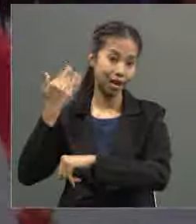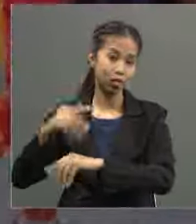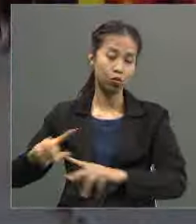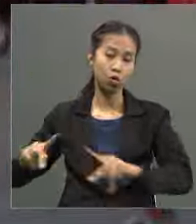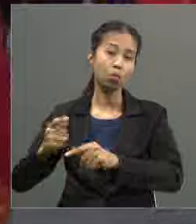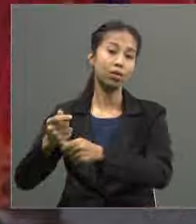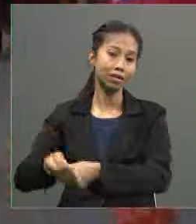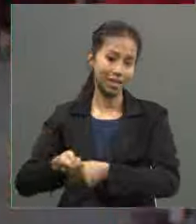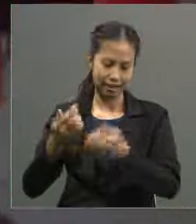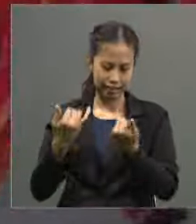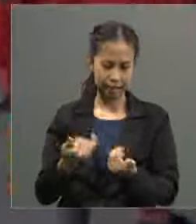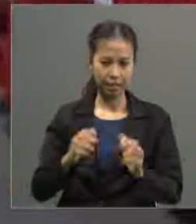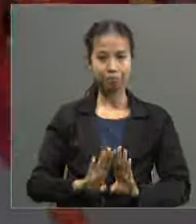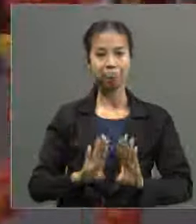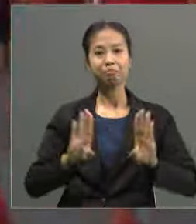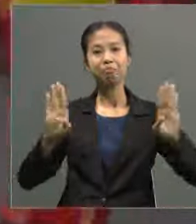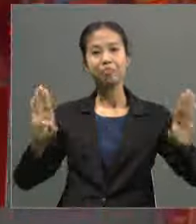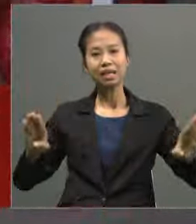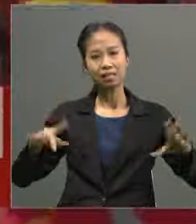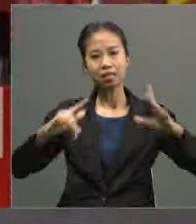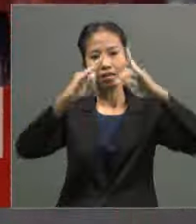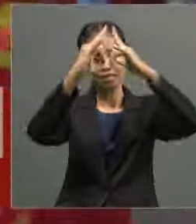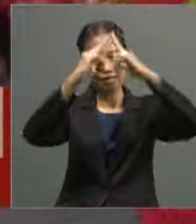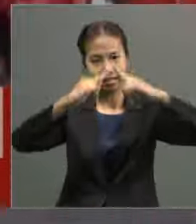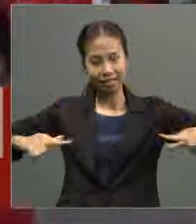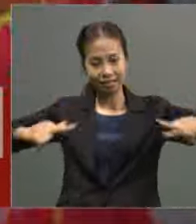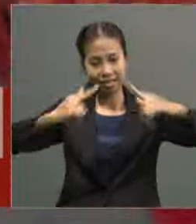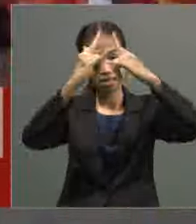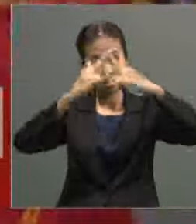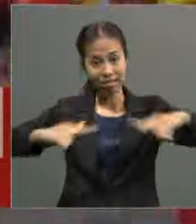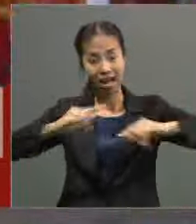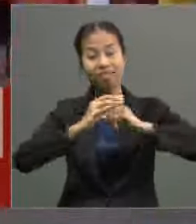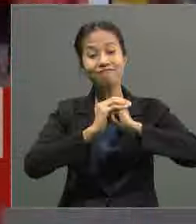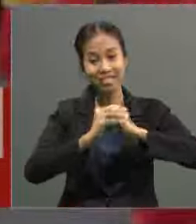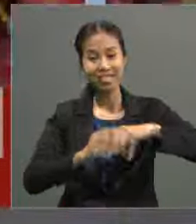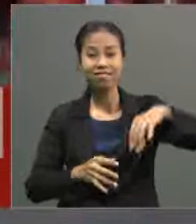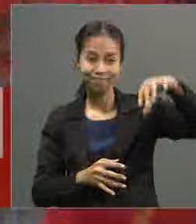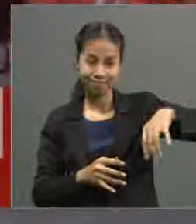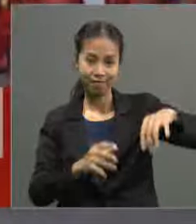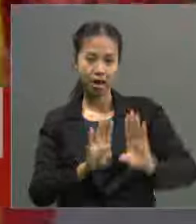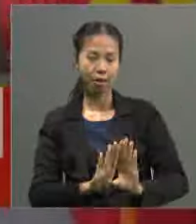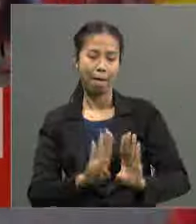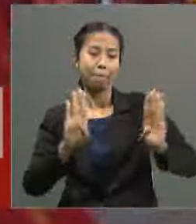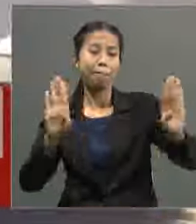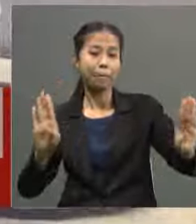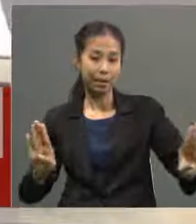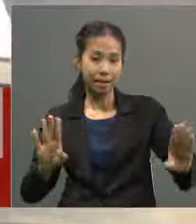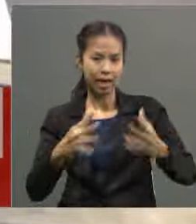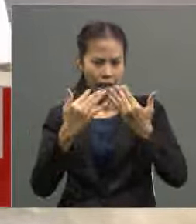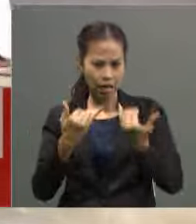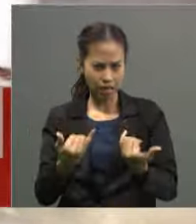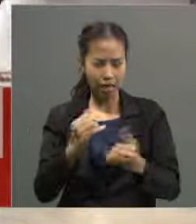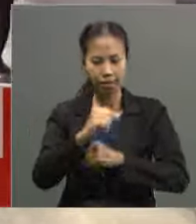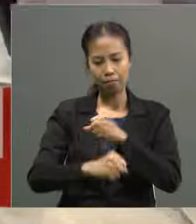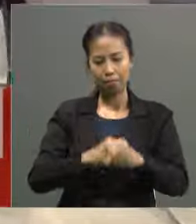ในพิธีเปิดงานศาลเจ้าพ่อกวนอูในเทศกาลตรุษจิจีนครับด้วยแนวคิด45